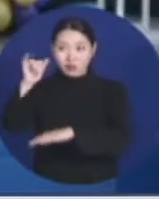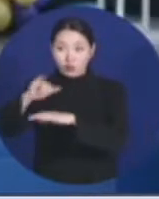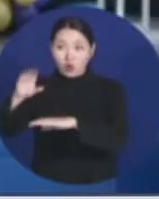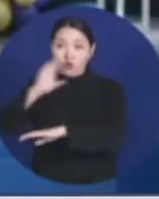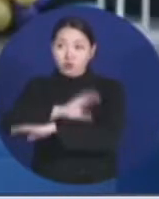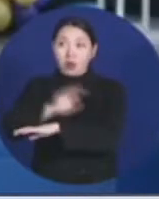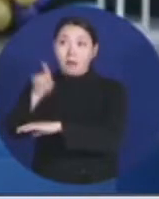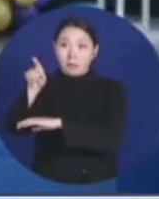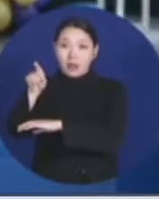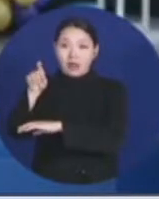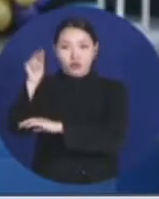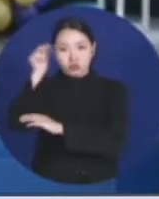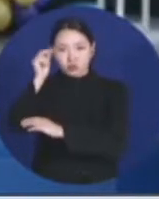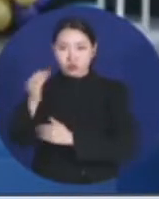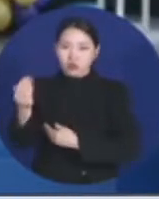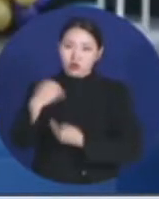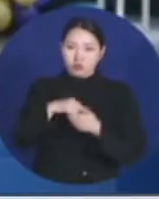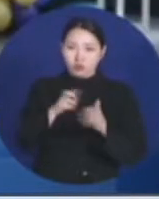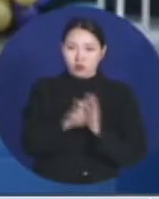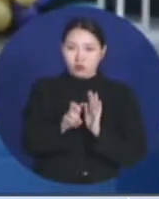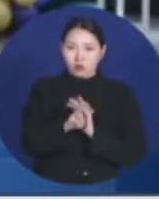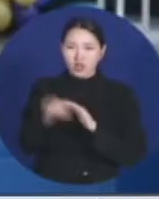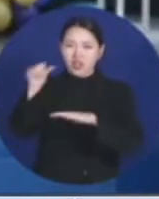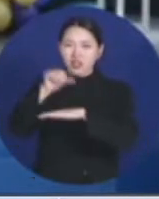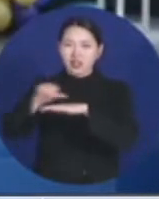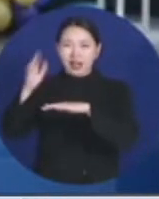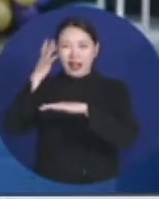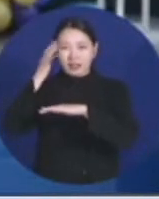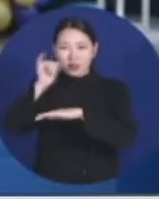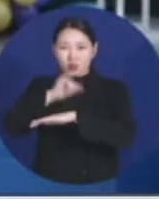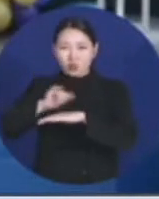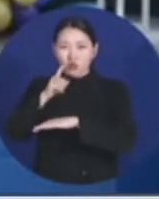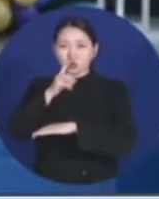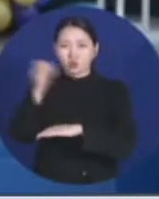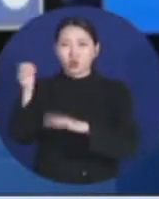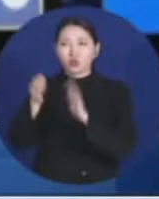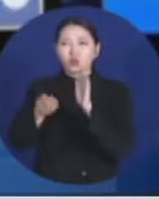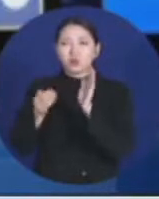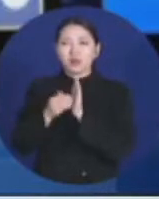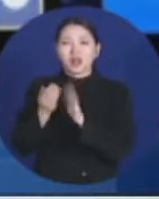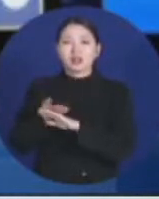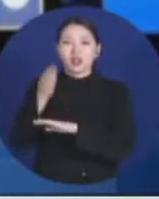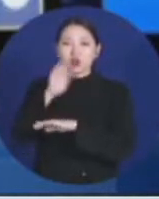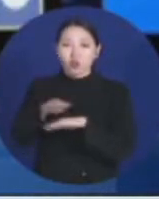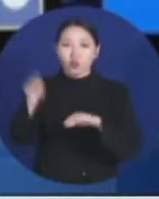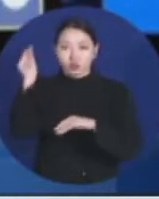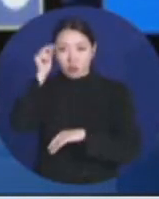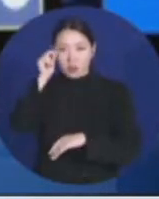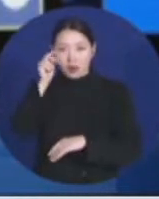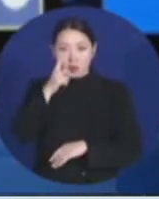байгаа сурагчдыг хамруулах боломжтой. Хилийн чандад 160,000 хүүхэд суралцдаг. Тэд энэ сургууль